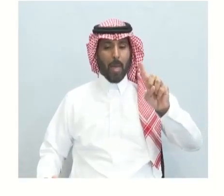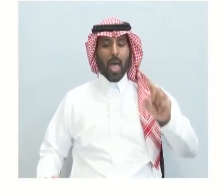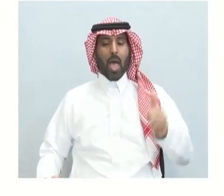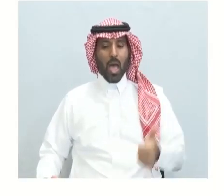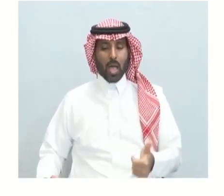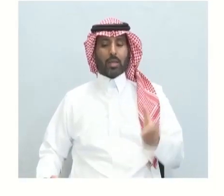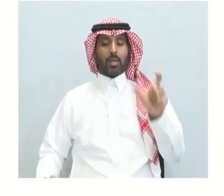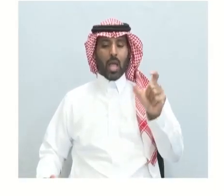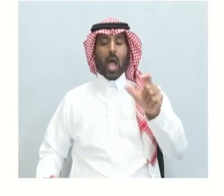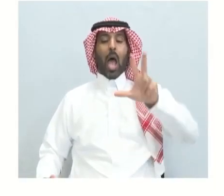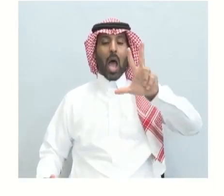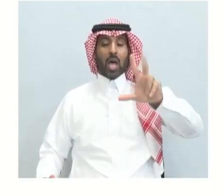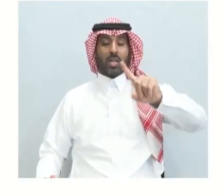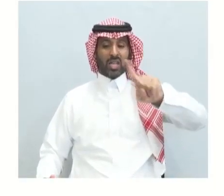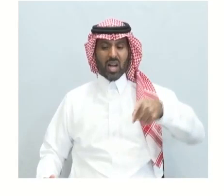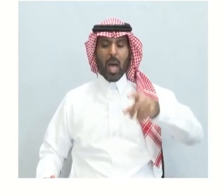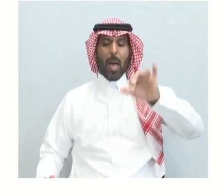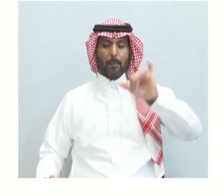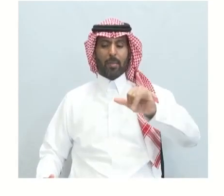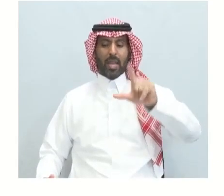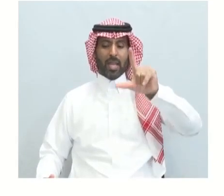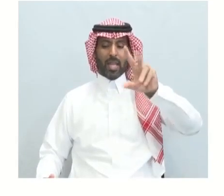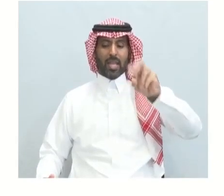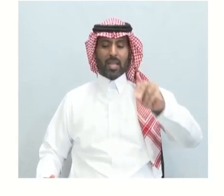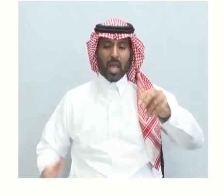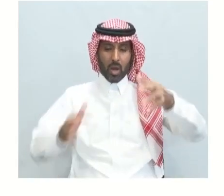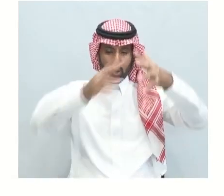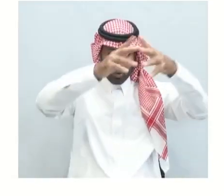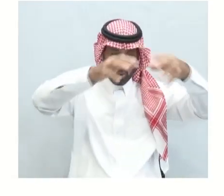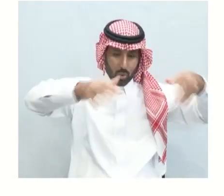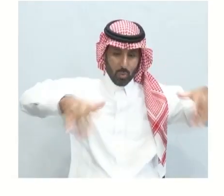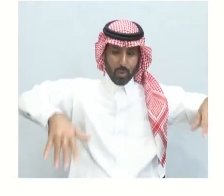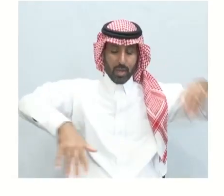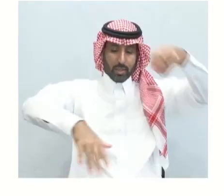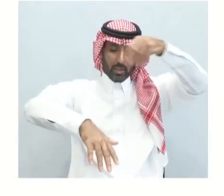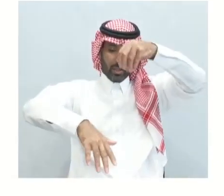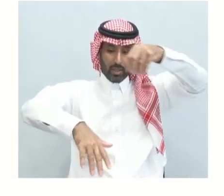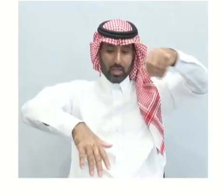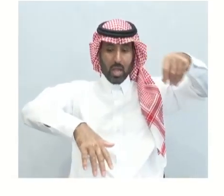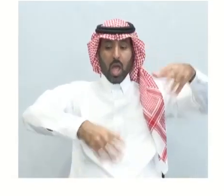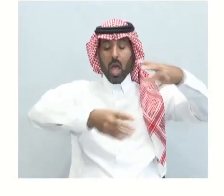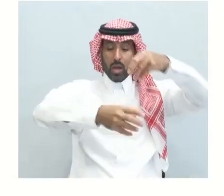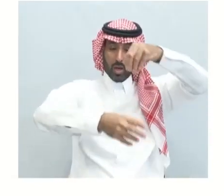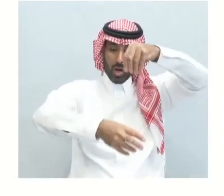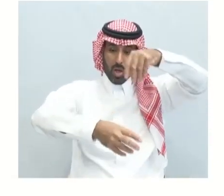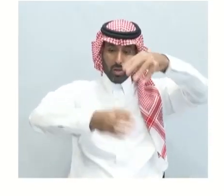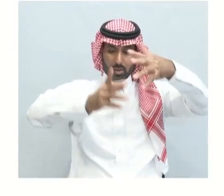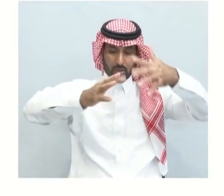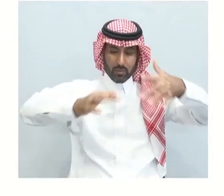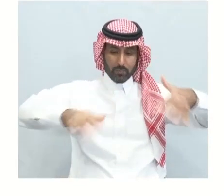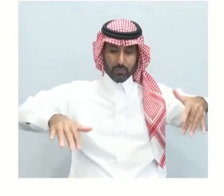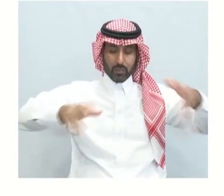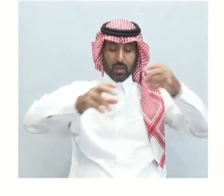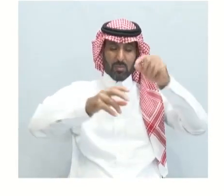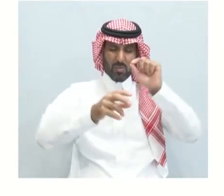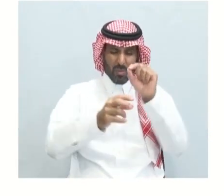في هذا الاقليم اعزائي الطلبه يعرف الرمل جيولوجيا بانه